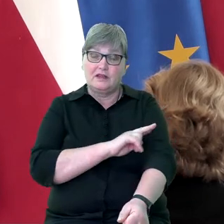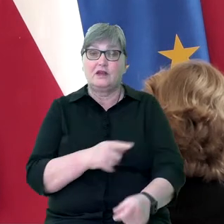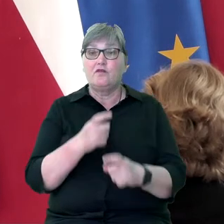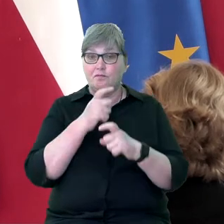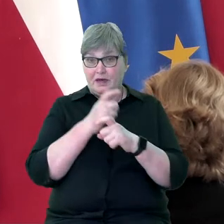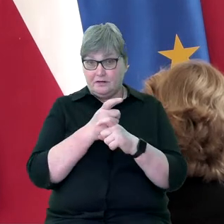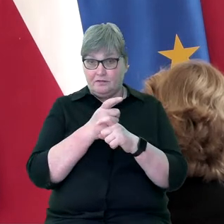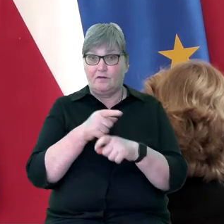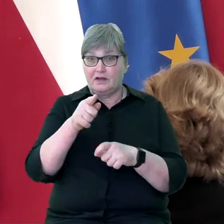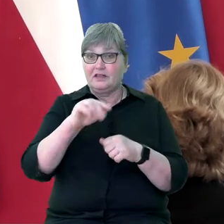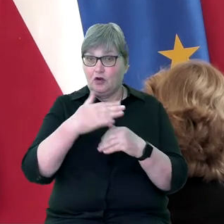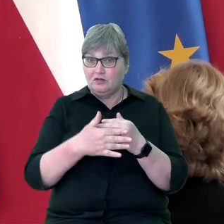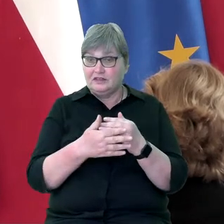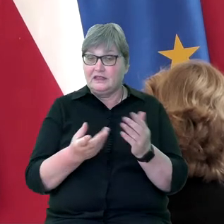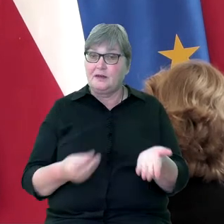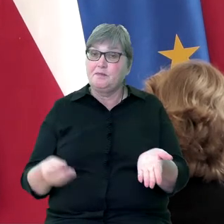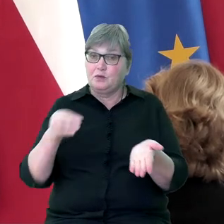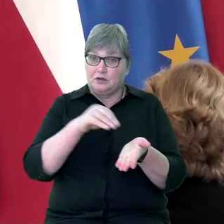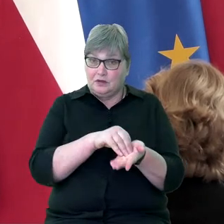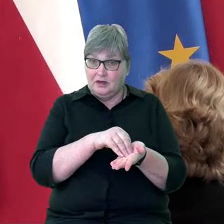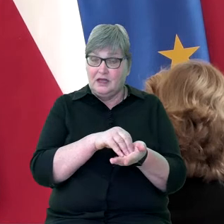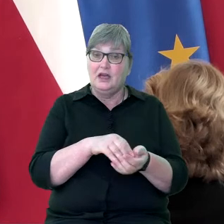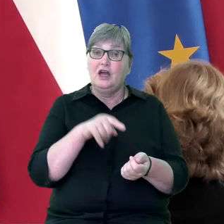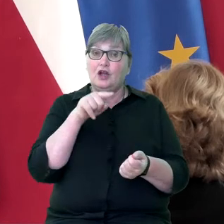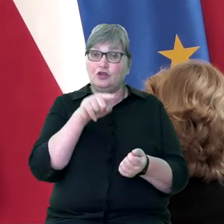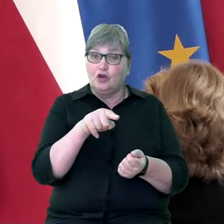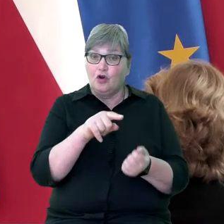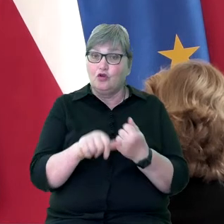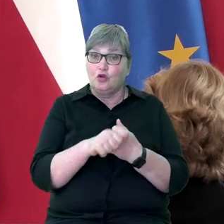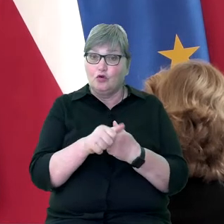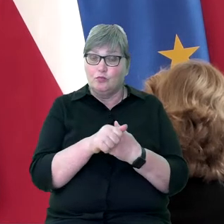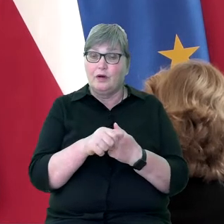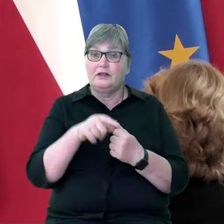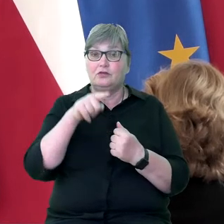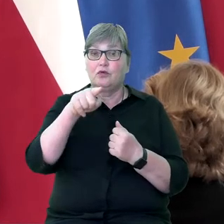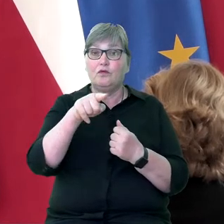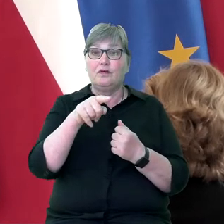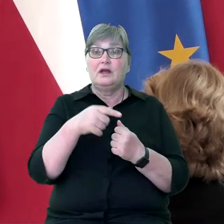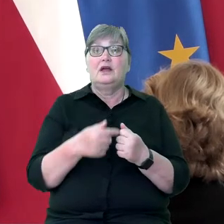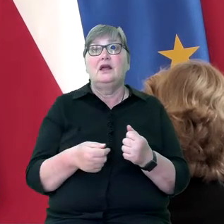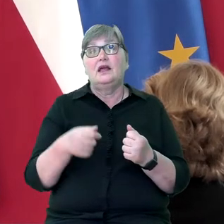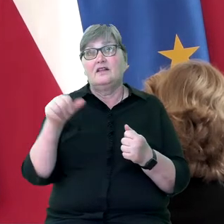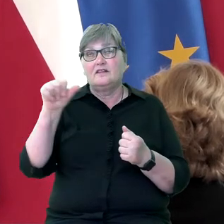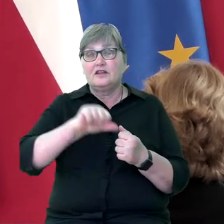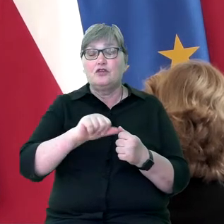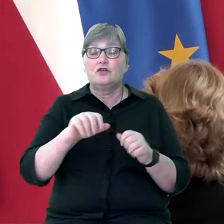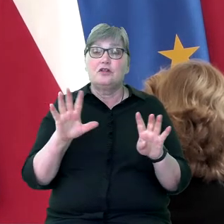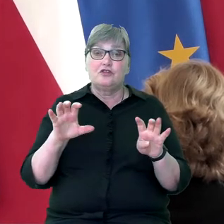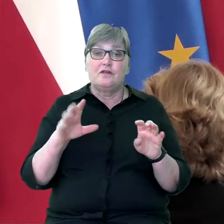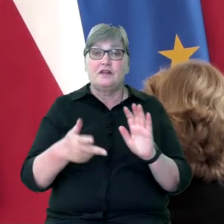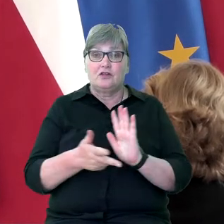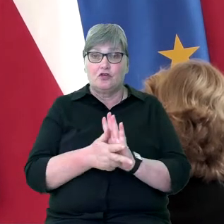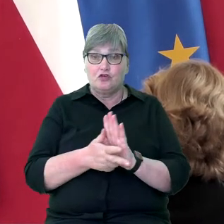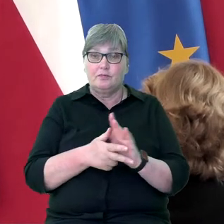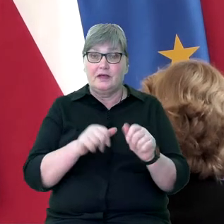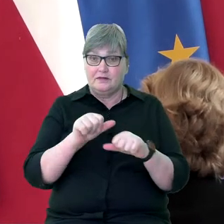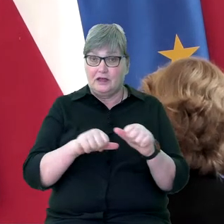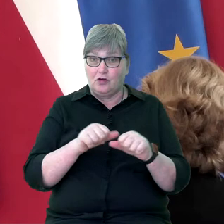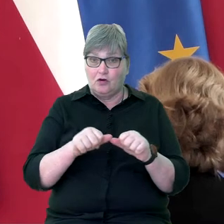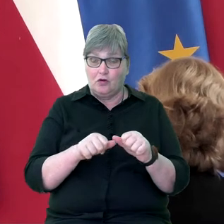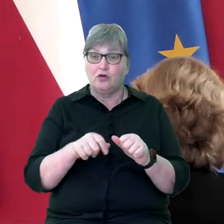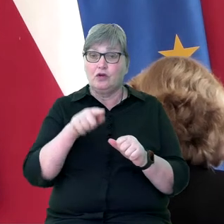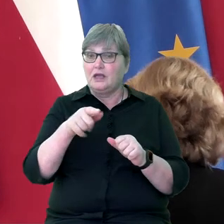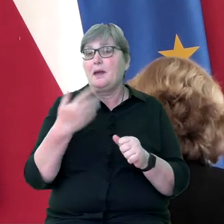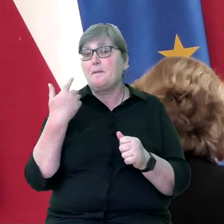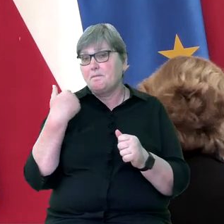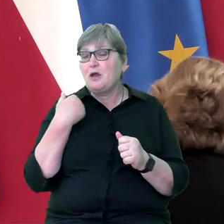dołączone do reskryptu Rady Regencyjnej z 11 czerwca 1918 roku i odegrały ważną, choć